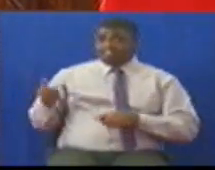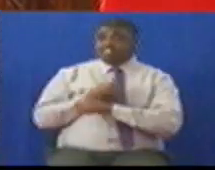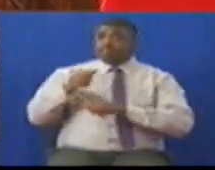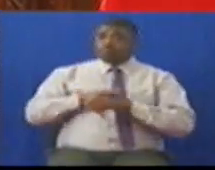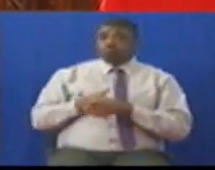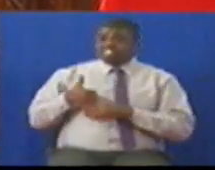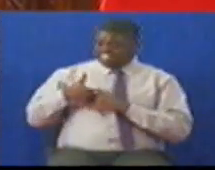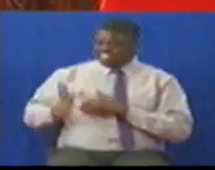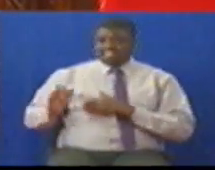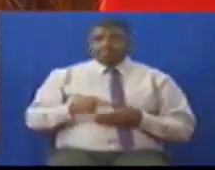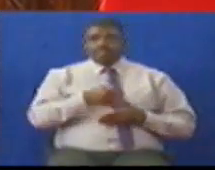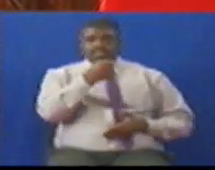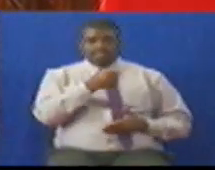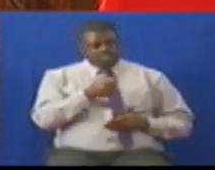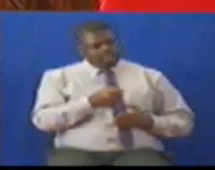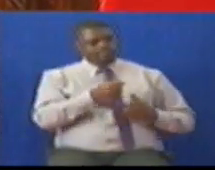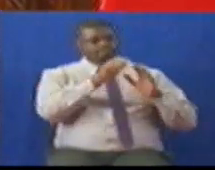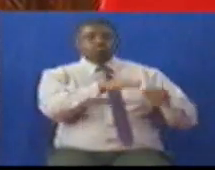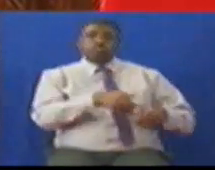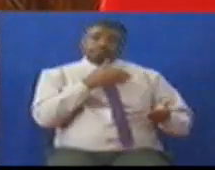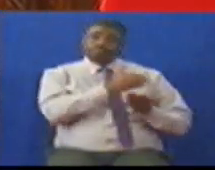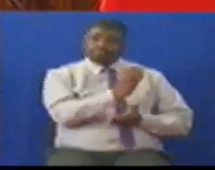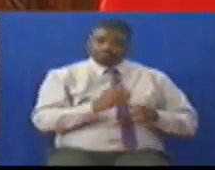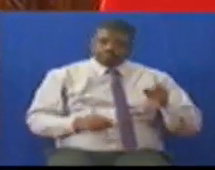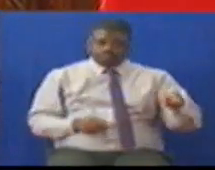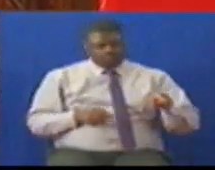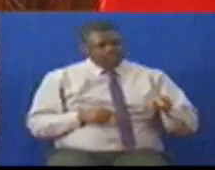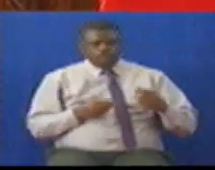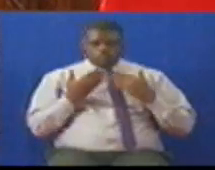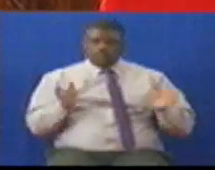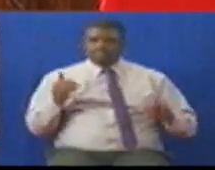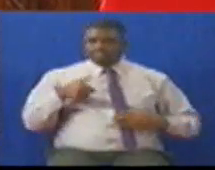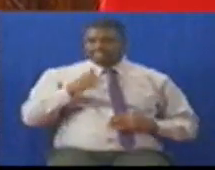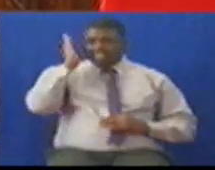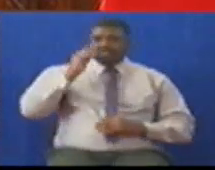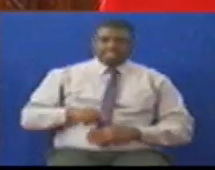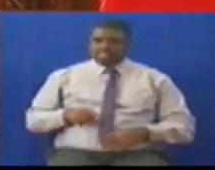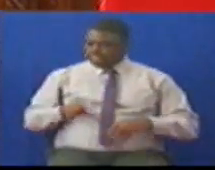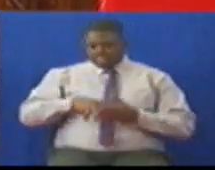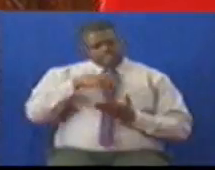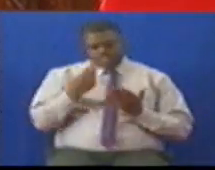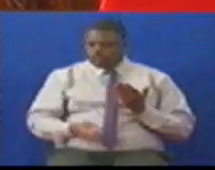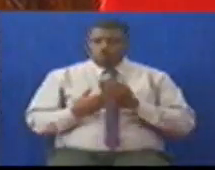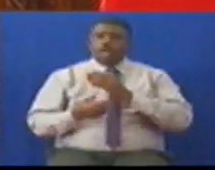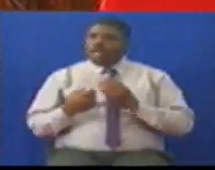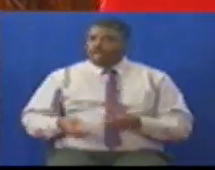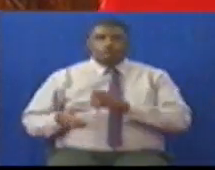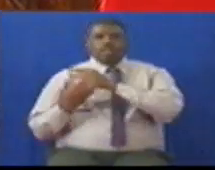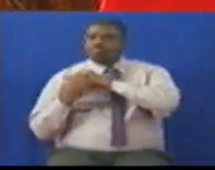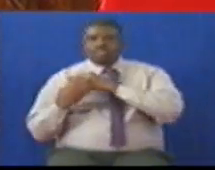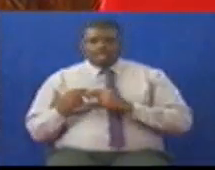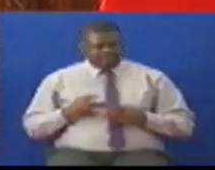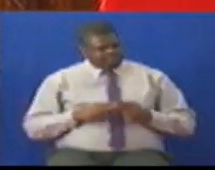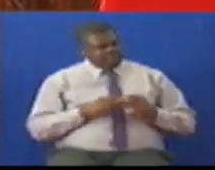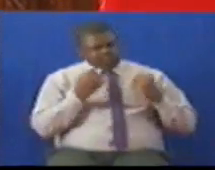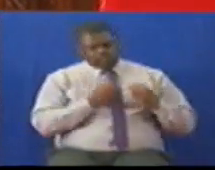ya bajeti iliyopitishwa na bunge hili. Kwa muktadha huo, ni dhahiri serikali imeshindwa kuwajibika kabisa. Inakuwa ni vigumu kupima